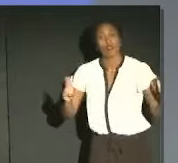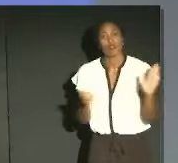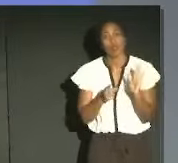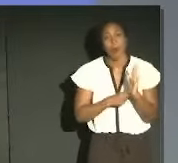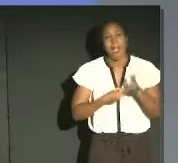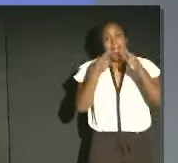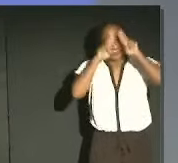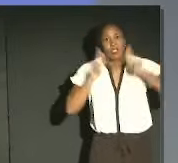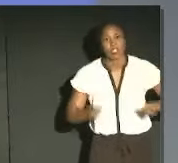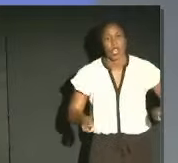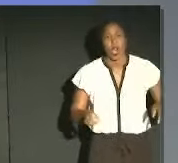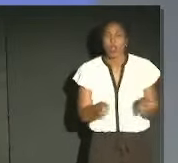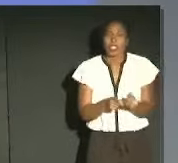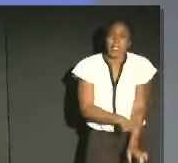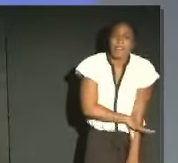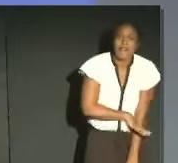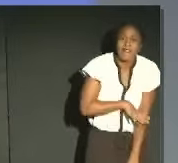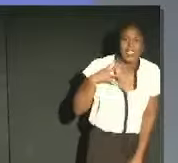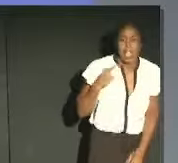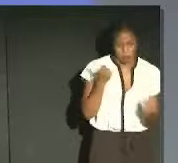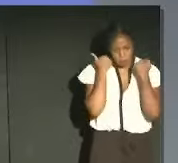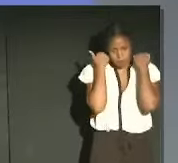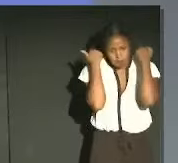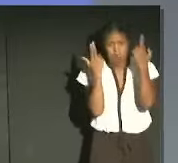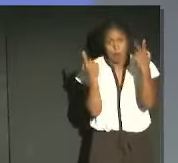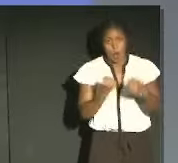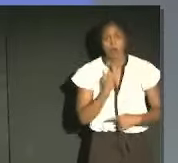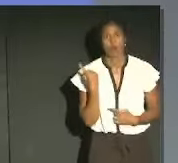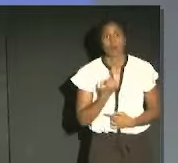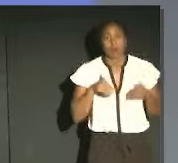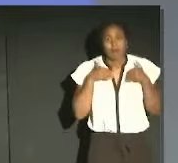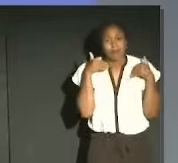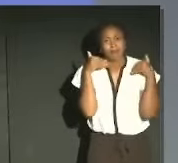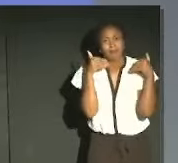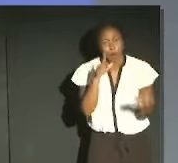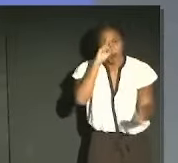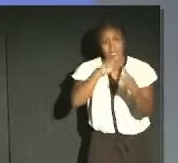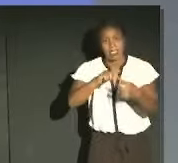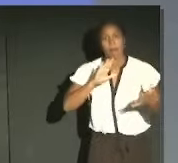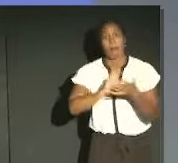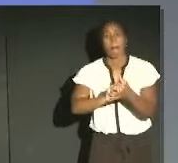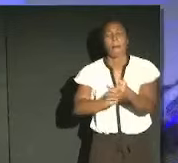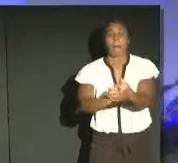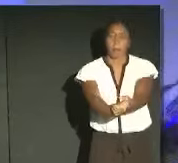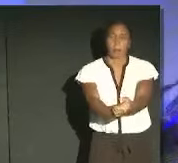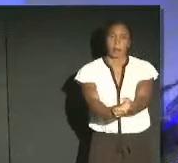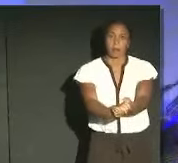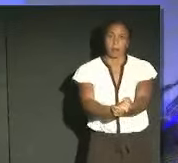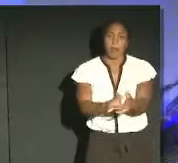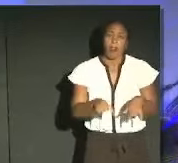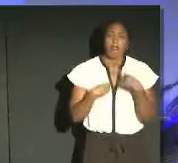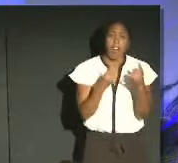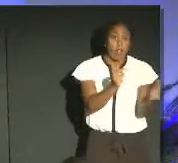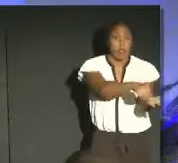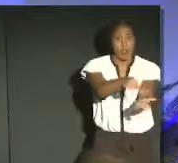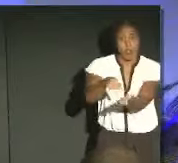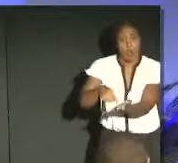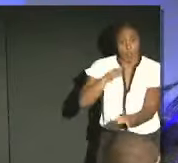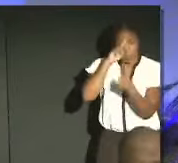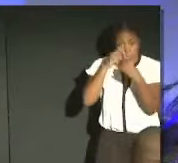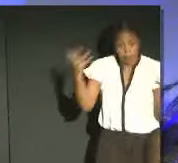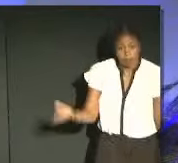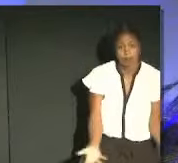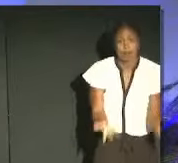fier les insoumis pr et de prendre des initiatives pour la paix en se rendant à la justement pour